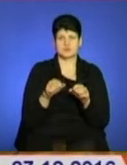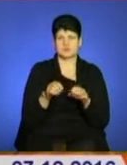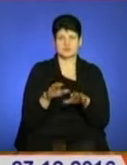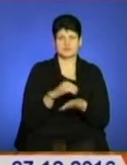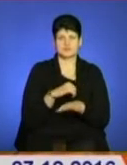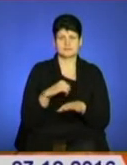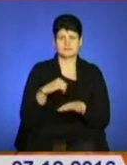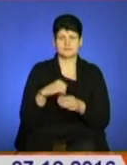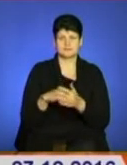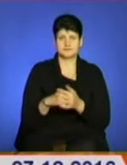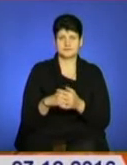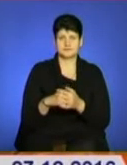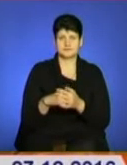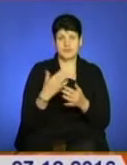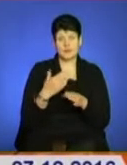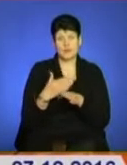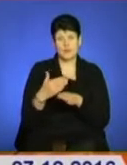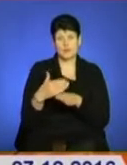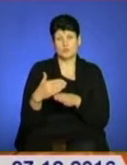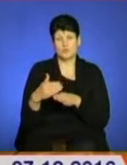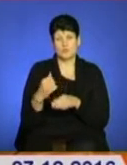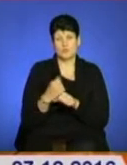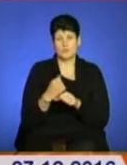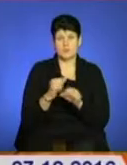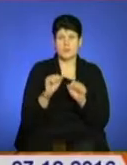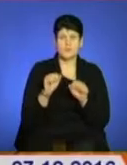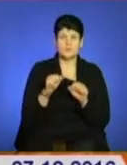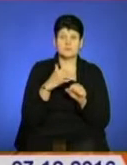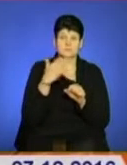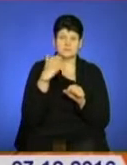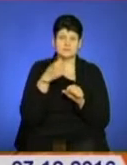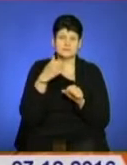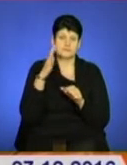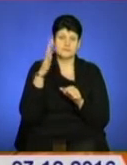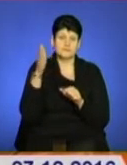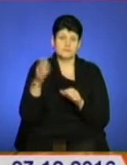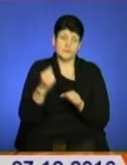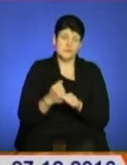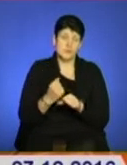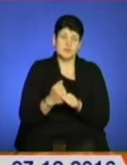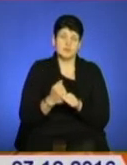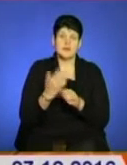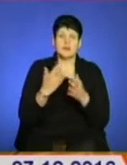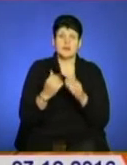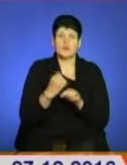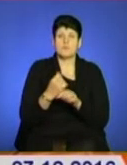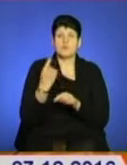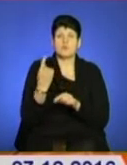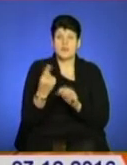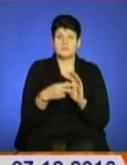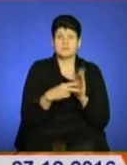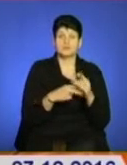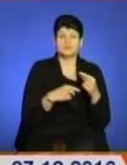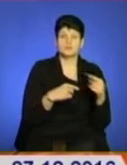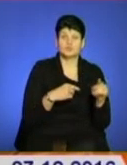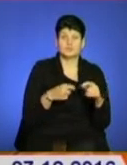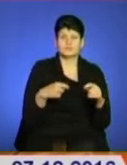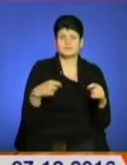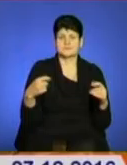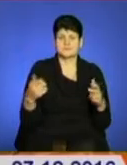скажімо. Якщо поступово це робити, то, можливо, з роками це там і зробиться, але робиться одне, руйнується друге, і знову все тягнеться.